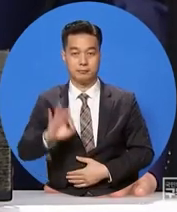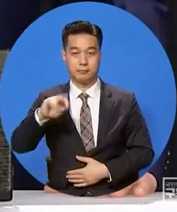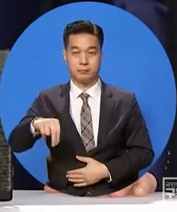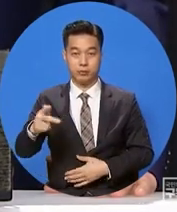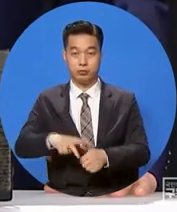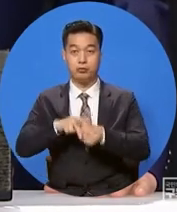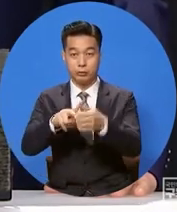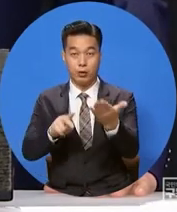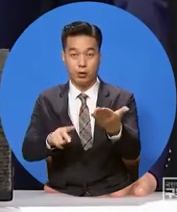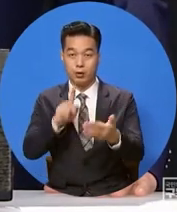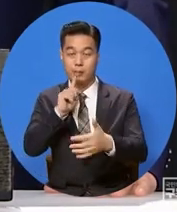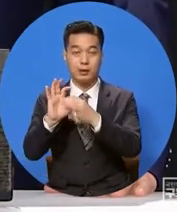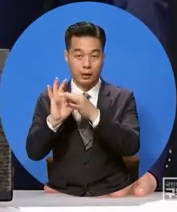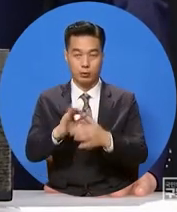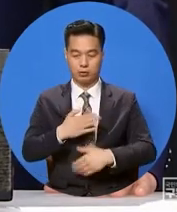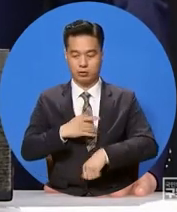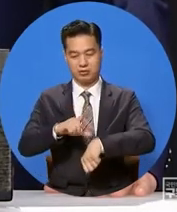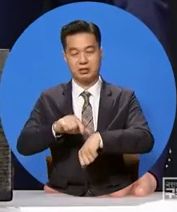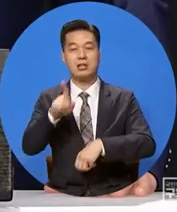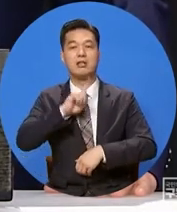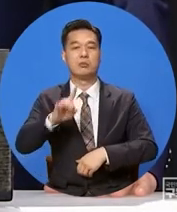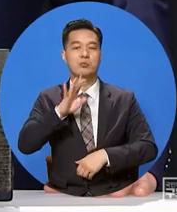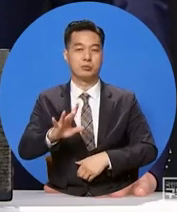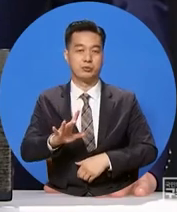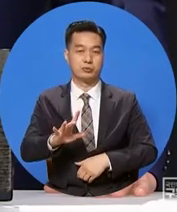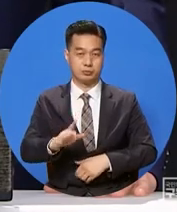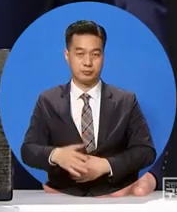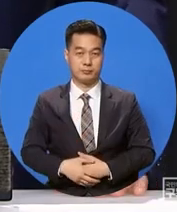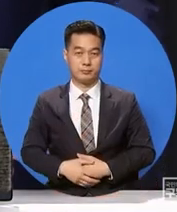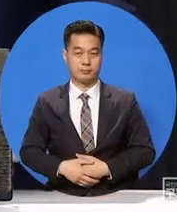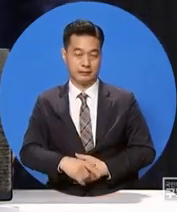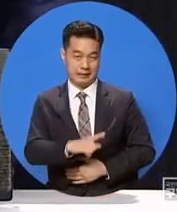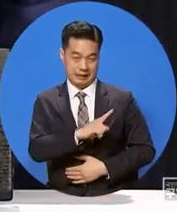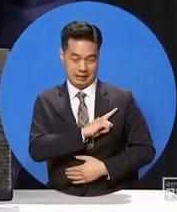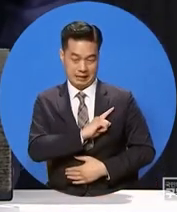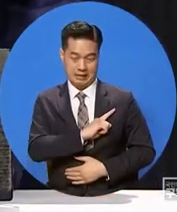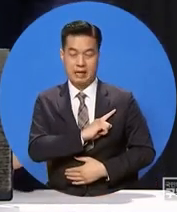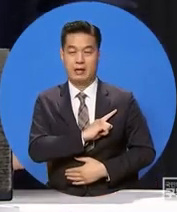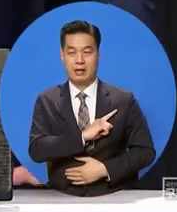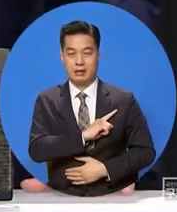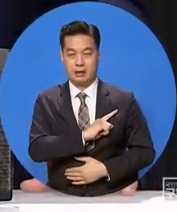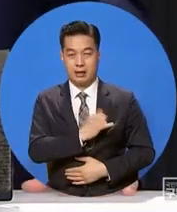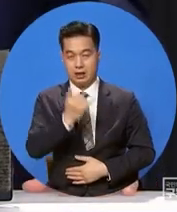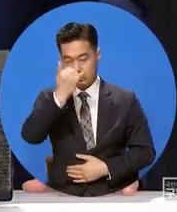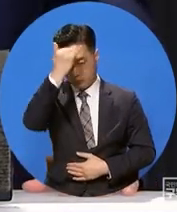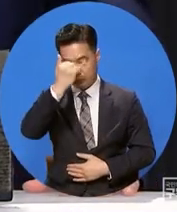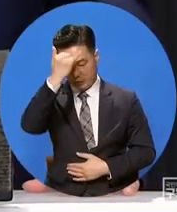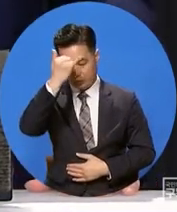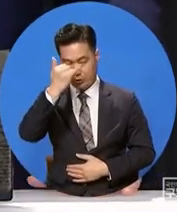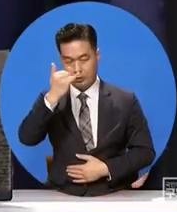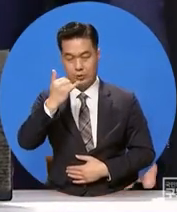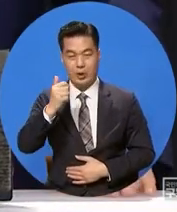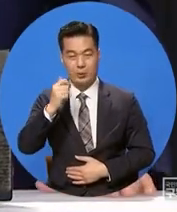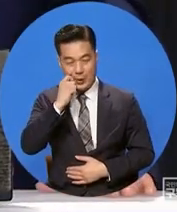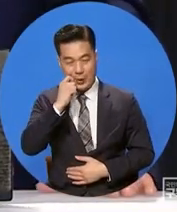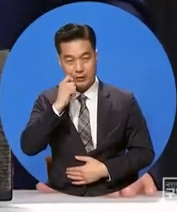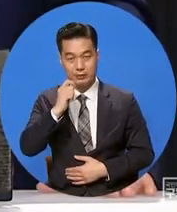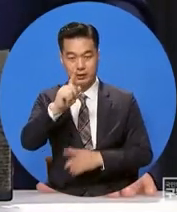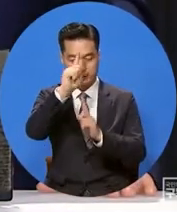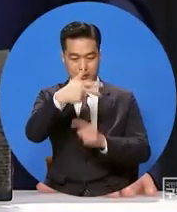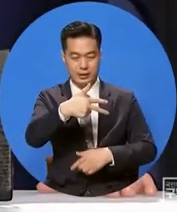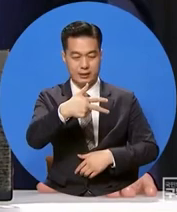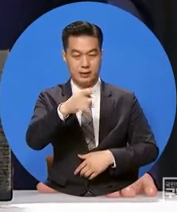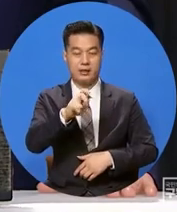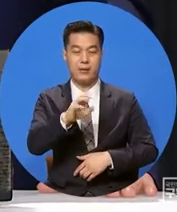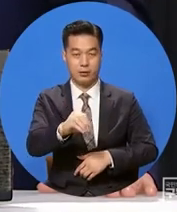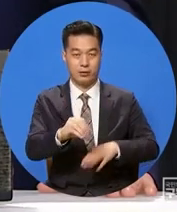윤석열 후보. 그 말씀을 계속 하세요. 지금 시간이 얼마 안 남았으니까. 그러니까 예. 가장 비도덕적인 예. 후보도 이재명이가 49.1,